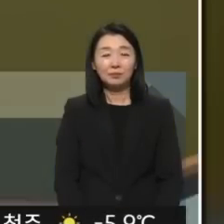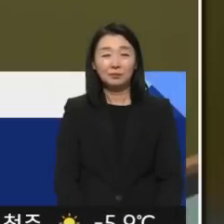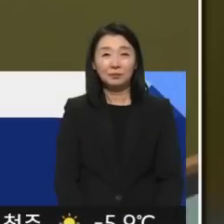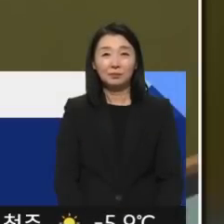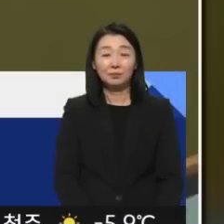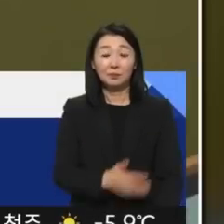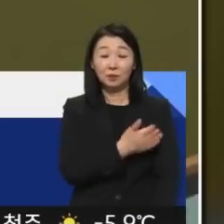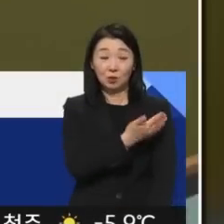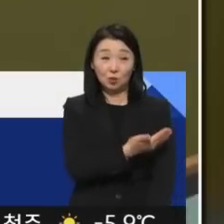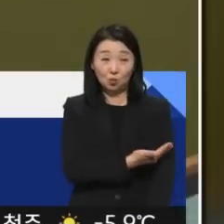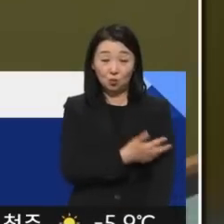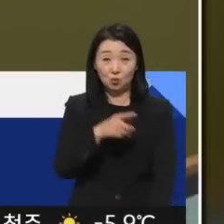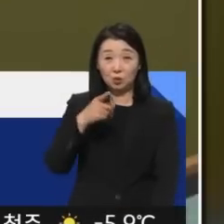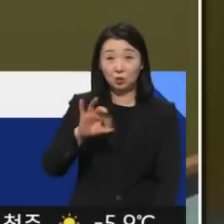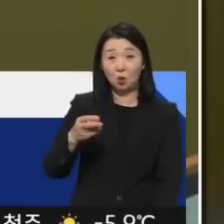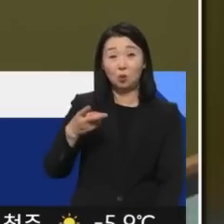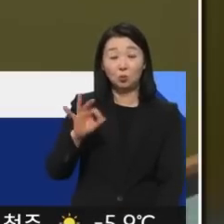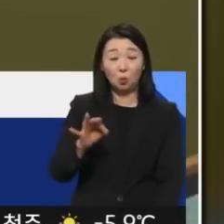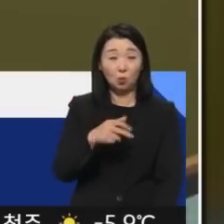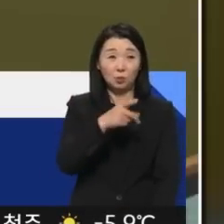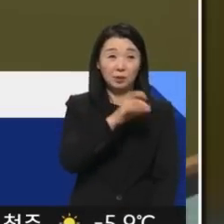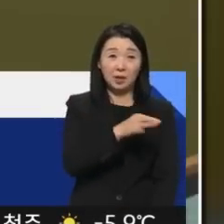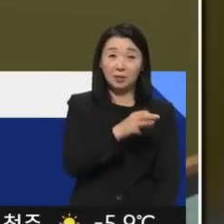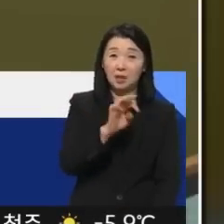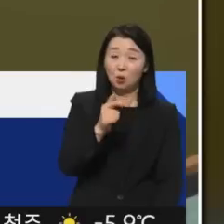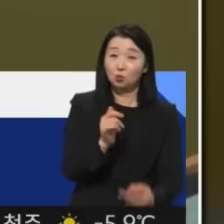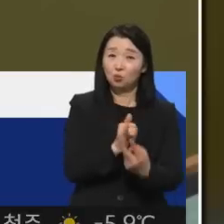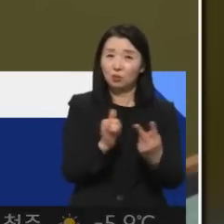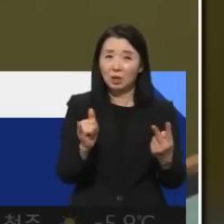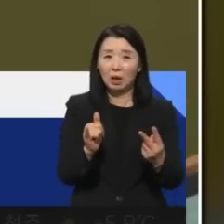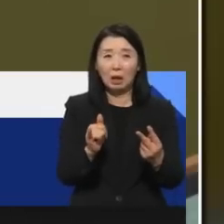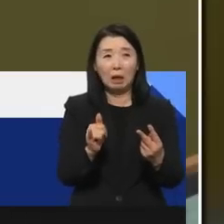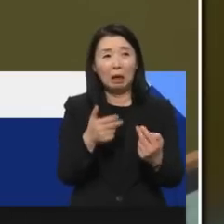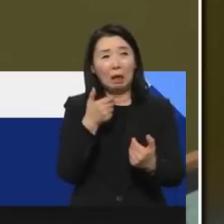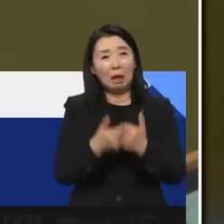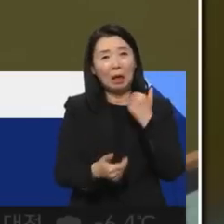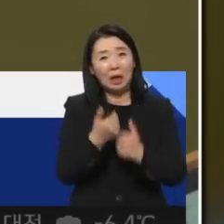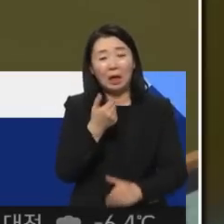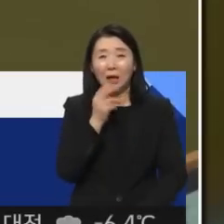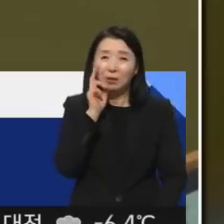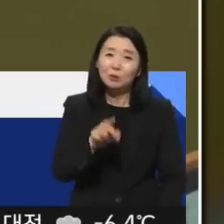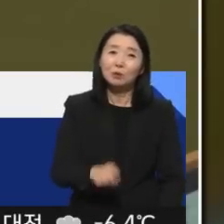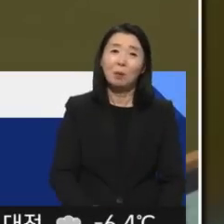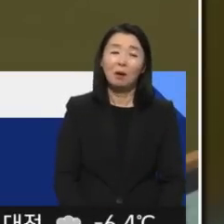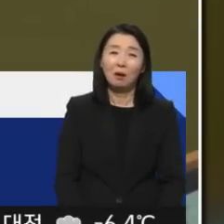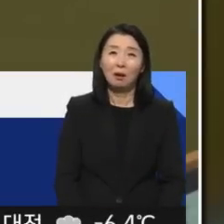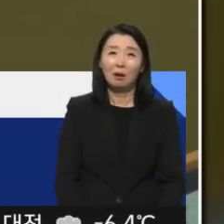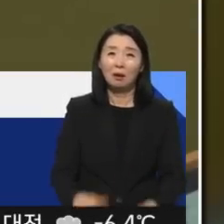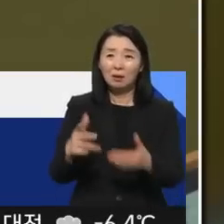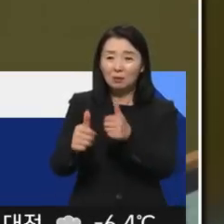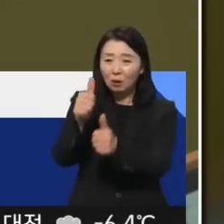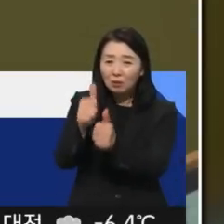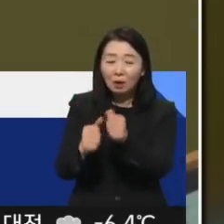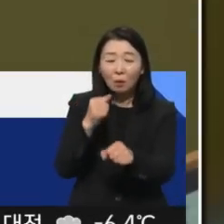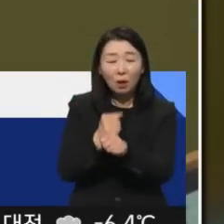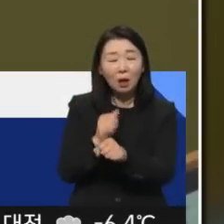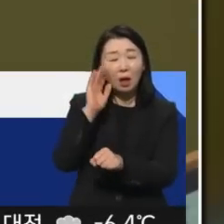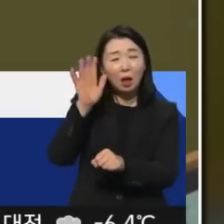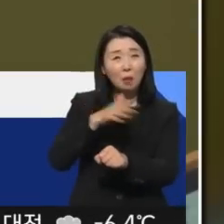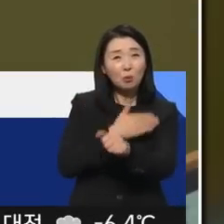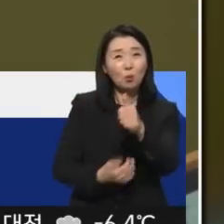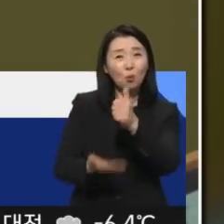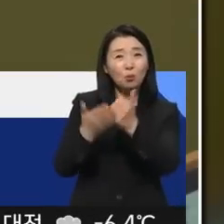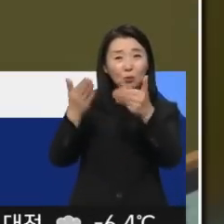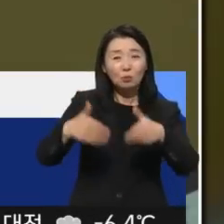권성동, 장재원 두 분 사이가 생각보다 더 사이가 안 좋아요. 이제 전당대회하고 내가 이제 앞으로 공천도 해야